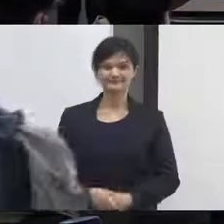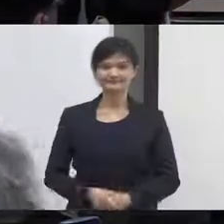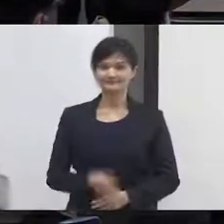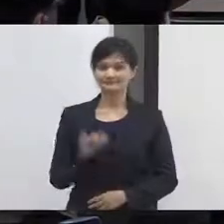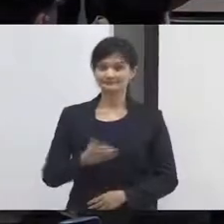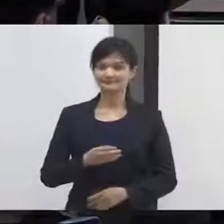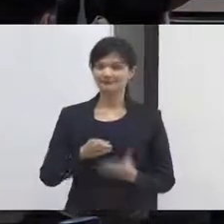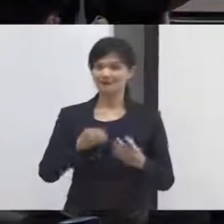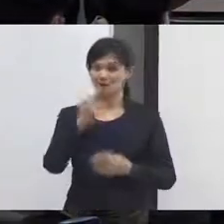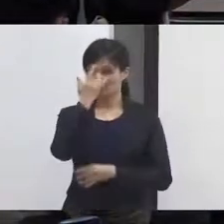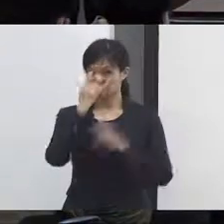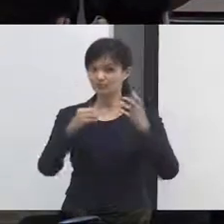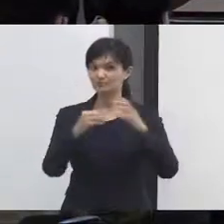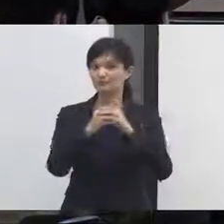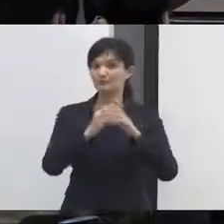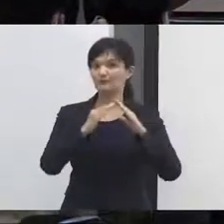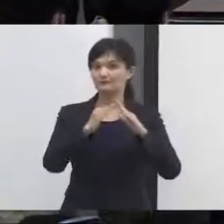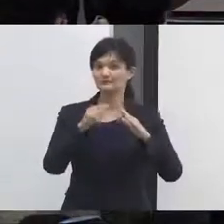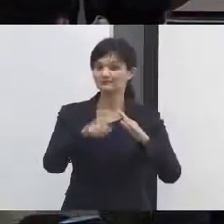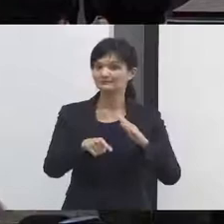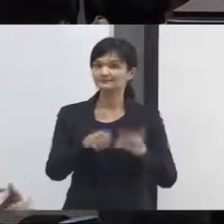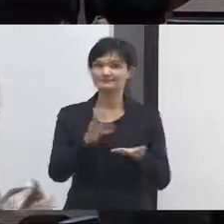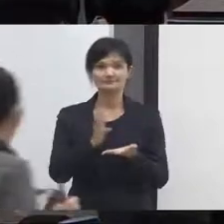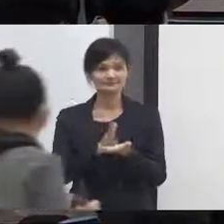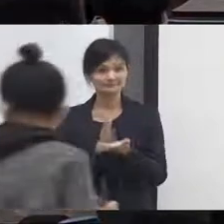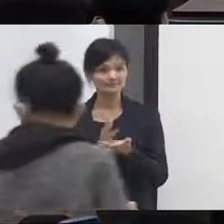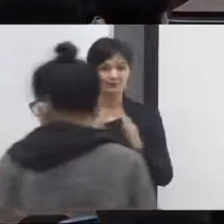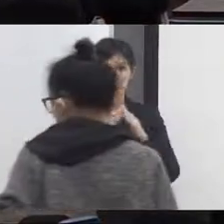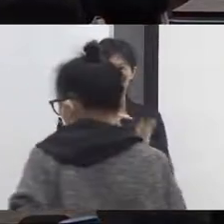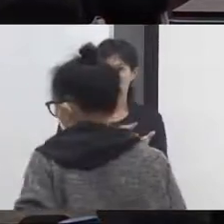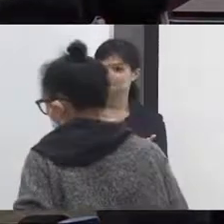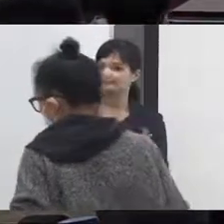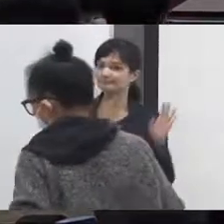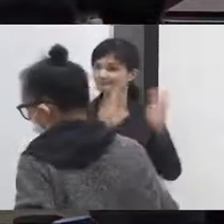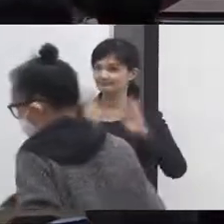汉堡做这个就是 Open Tour Kit， 也就是房租的一个分房价的一个分析。